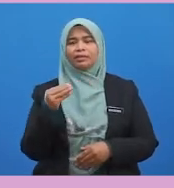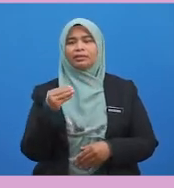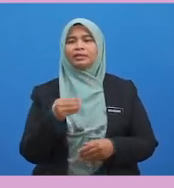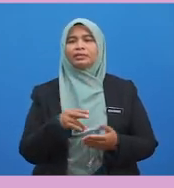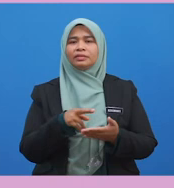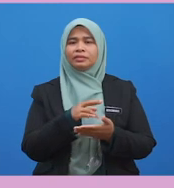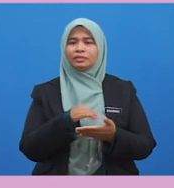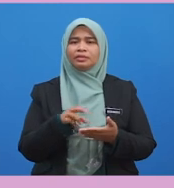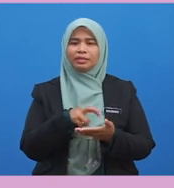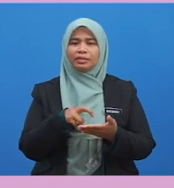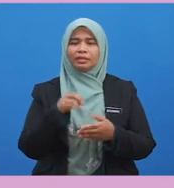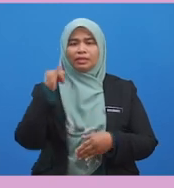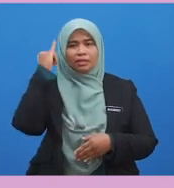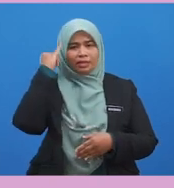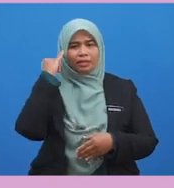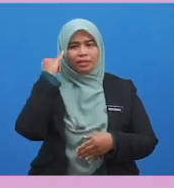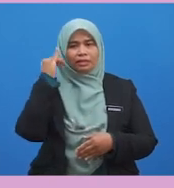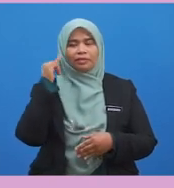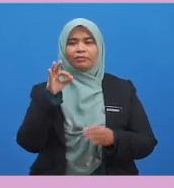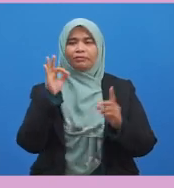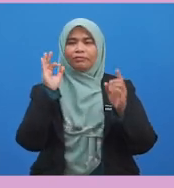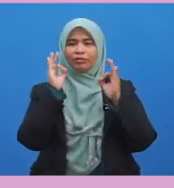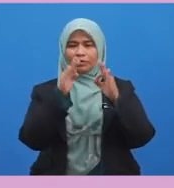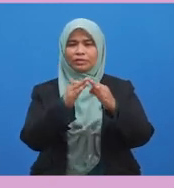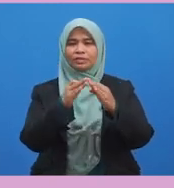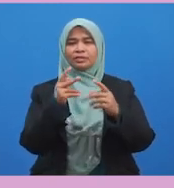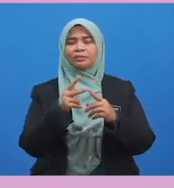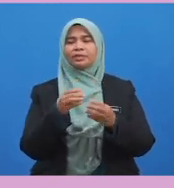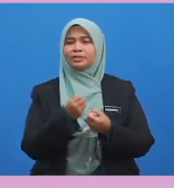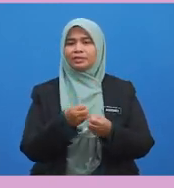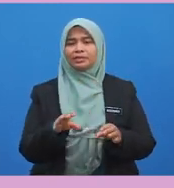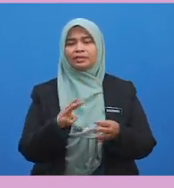idea yang menjurus kepada penyelesaian masalah.